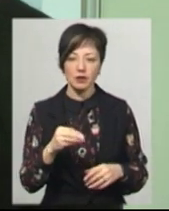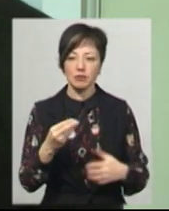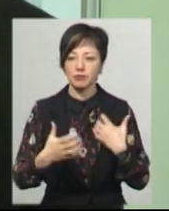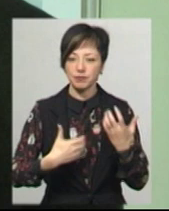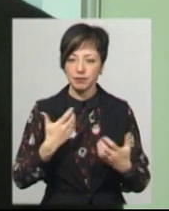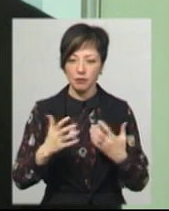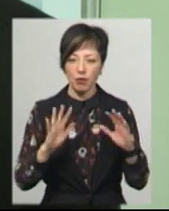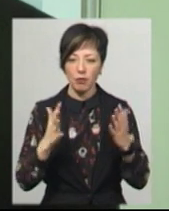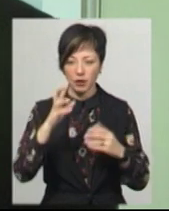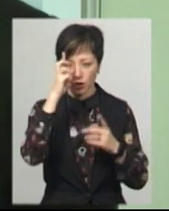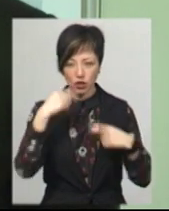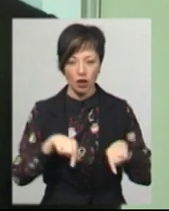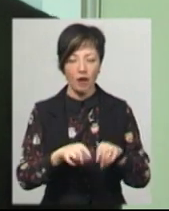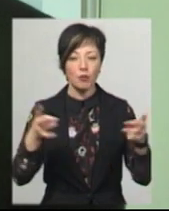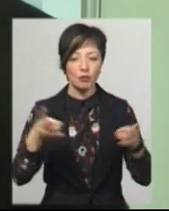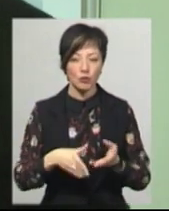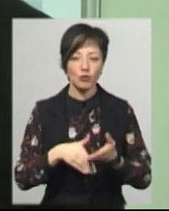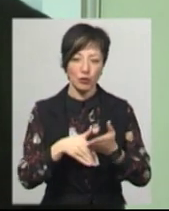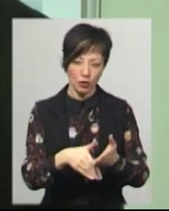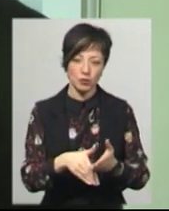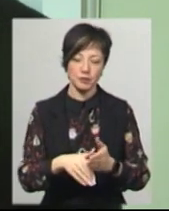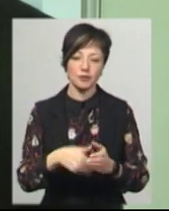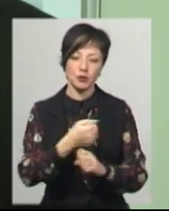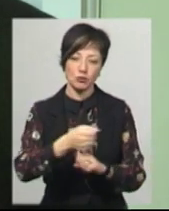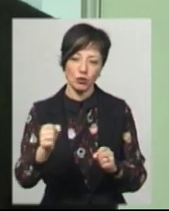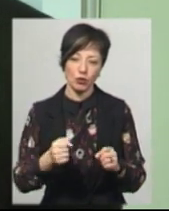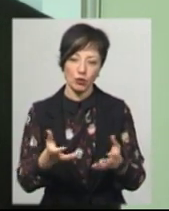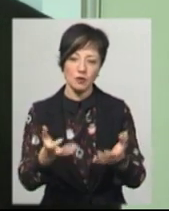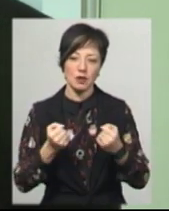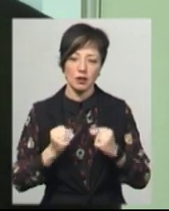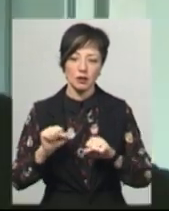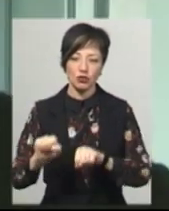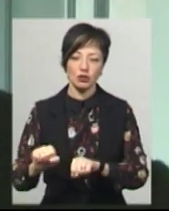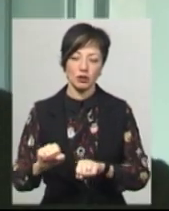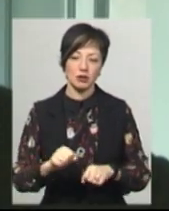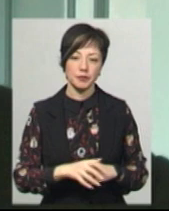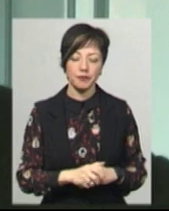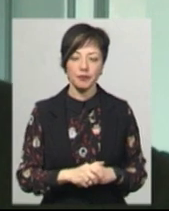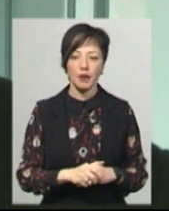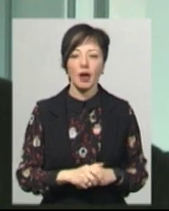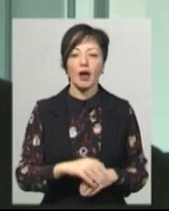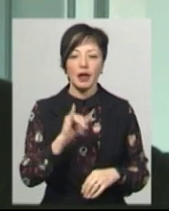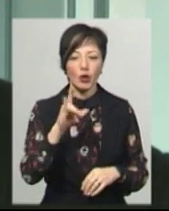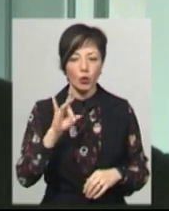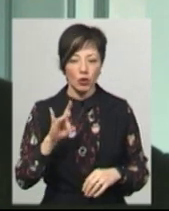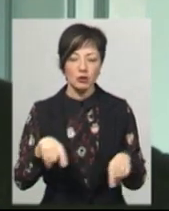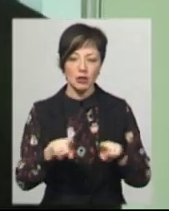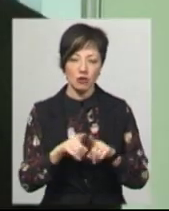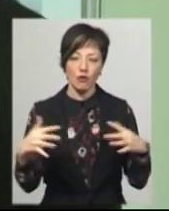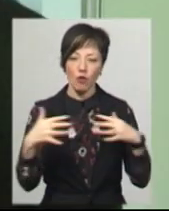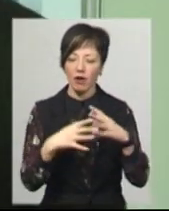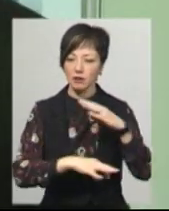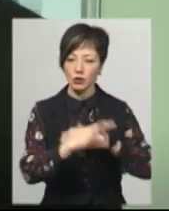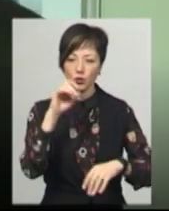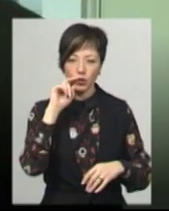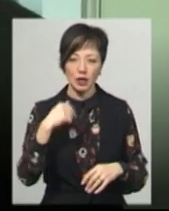коли держава потребувала допомоги, вони стали зі зброєю захищати її. Ігор Олійник теж воював на сході України.